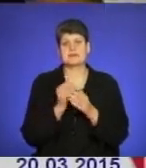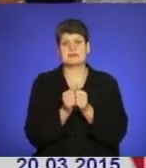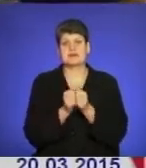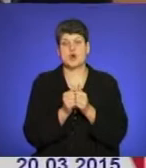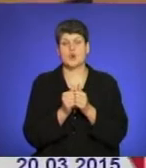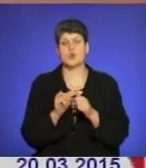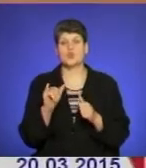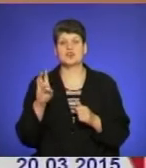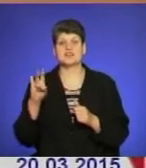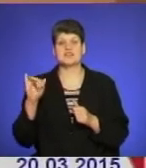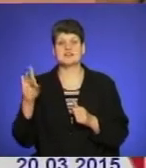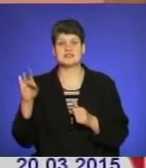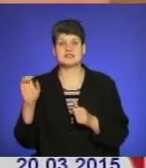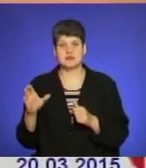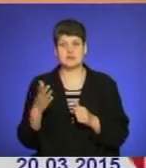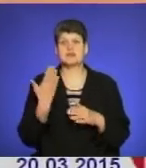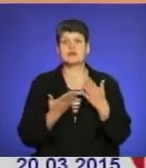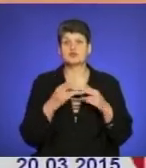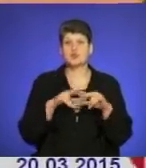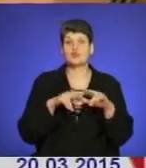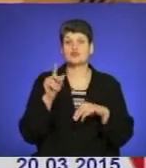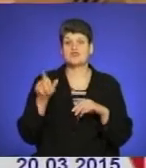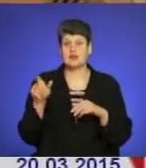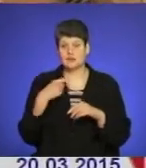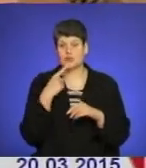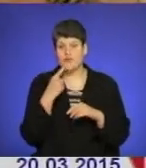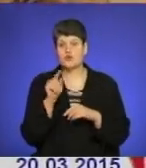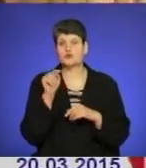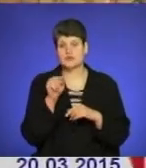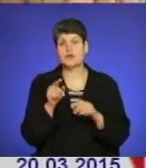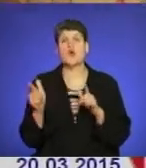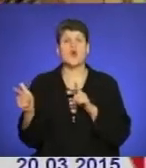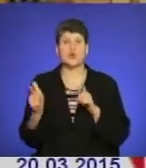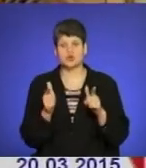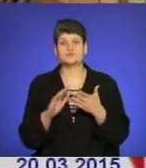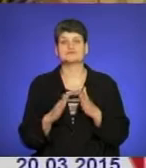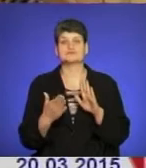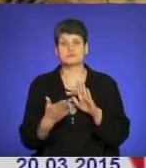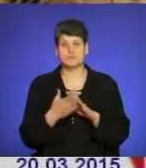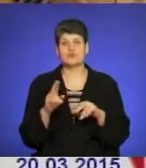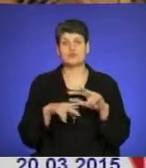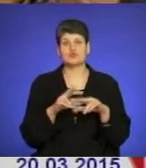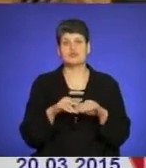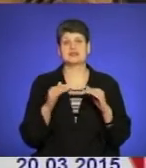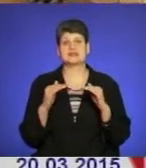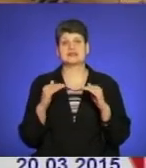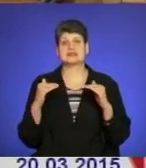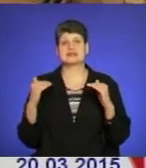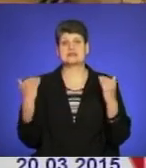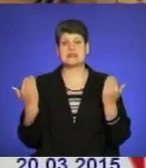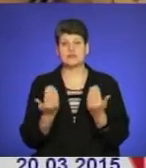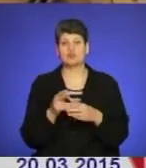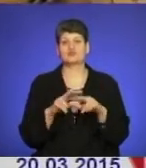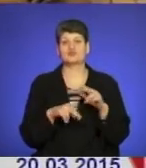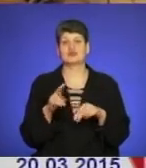універсаму. Якщо будівельник стверджує, що йому необхідно, чи він готовий йти на компроміс, побудувати стадіон, побудувати